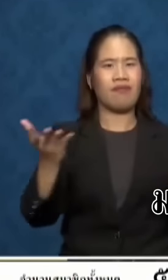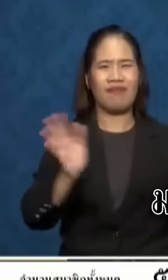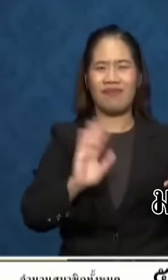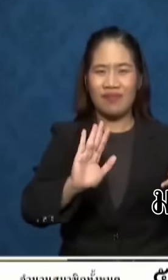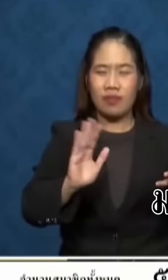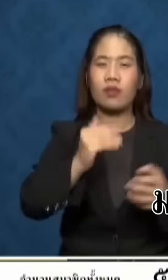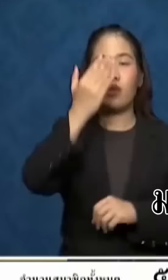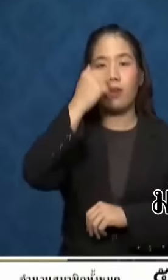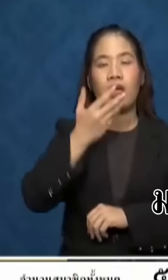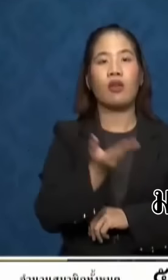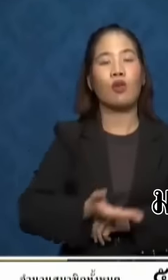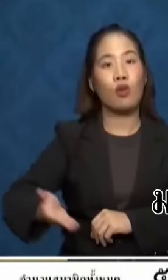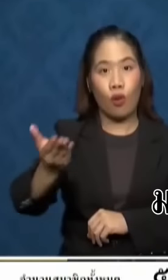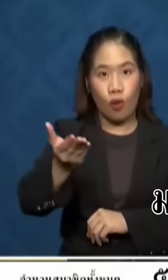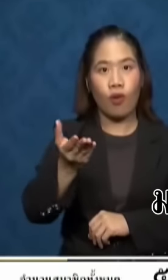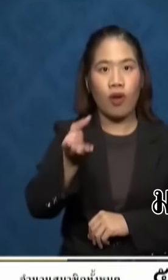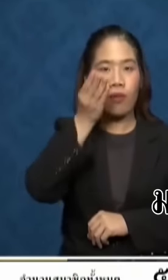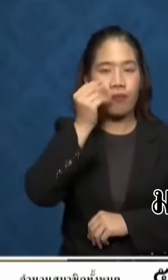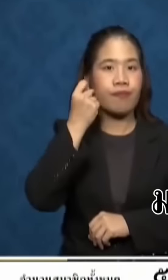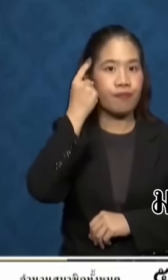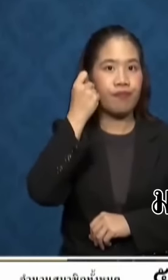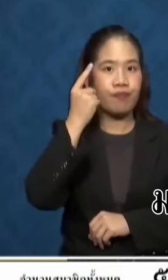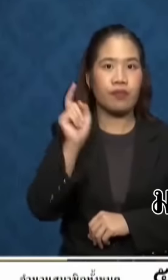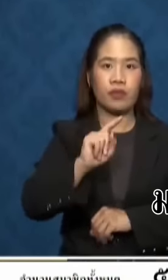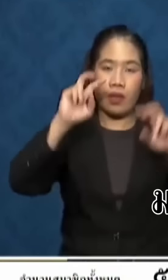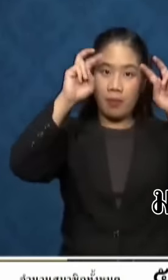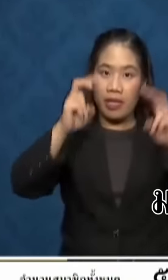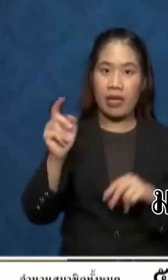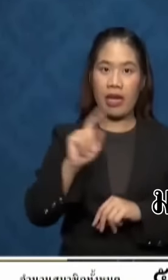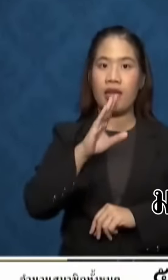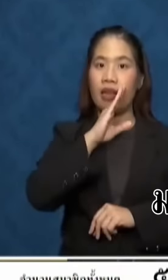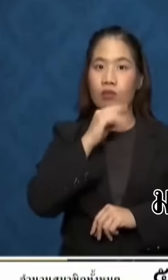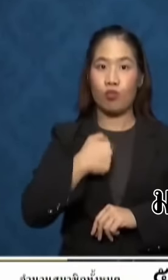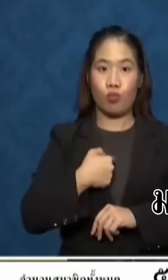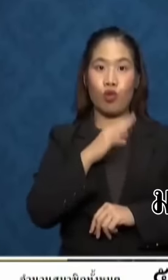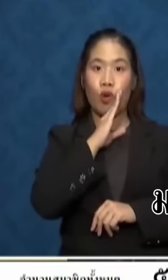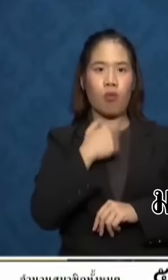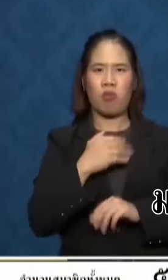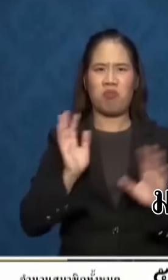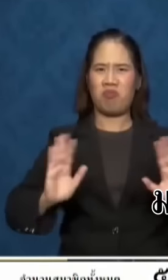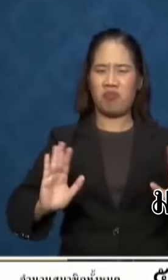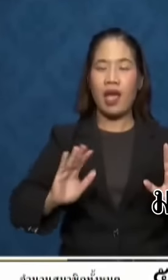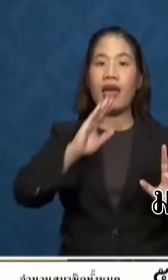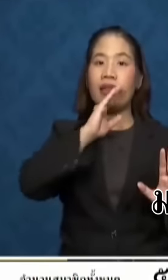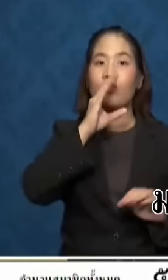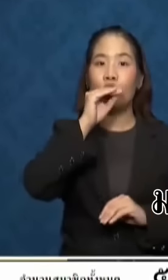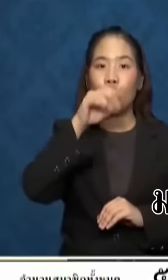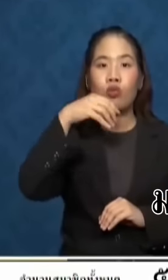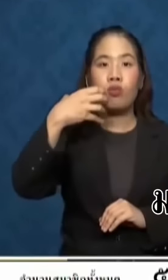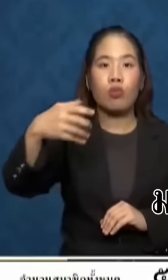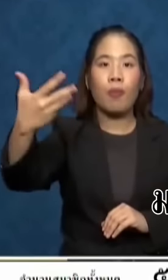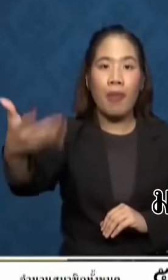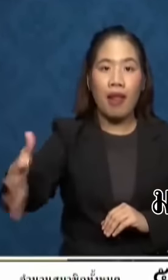ัเพานั้นขอ กโรวจได้เข้าใจว่า ถา workshopsไปจง ถ้าสไปแล้ว